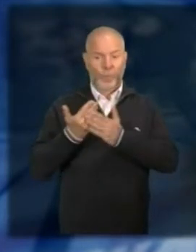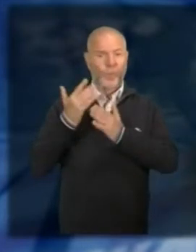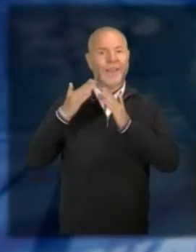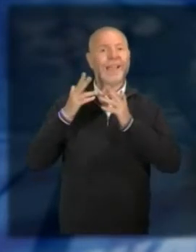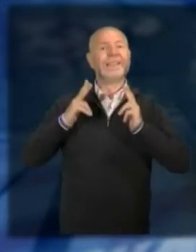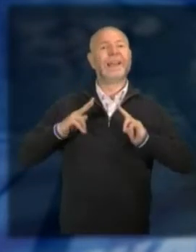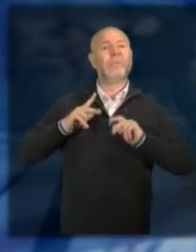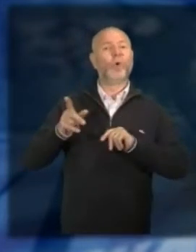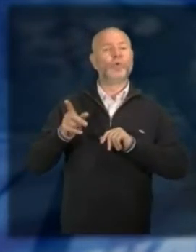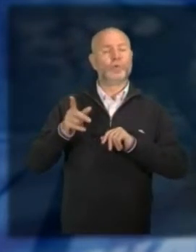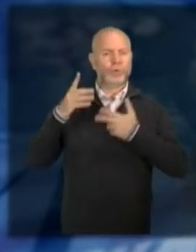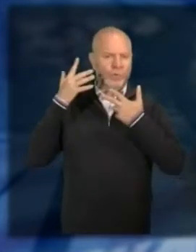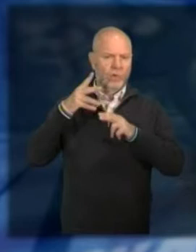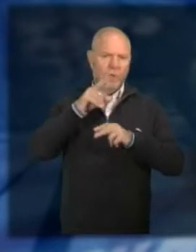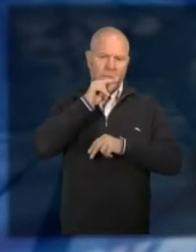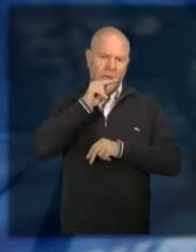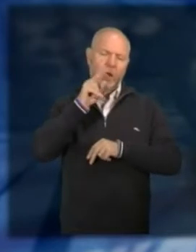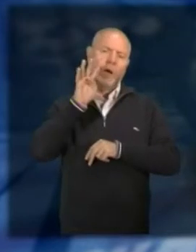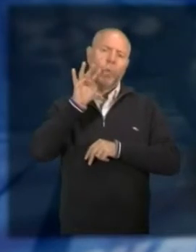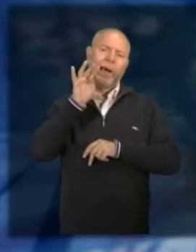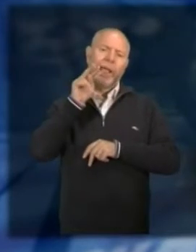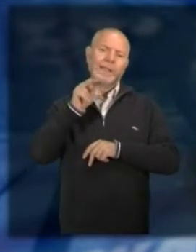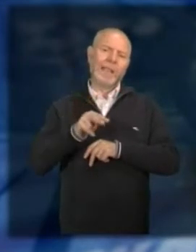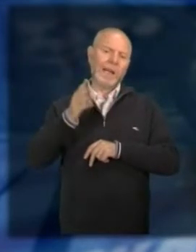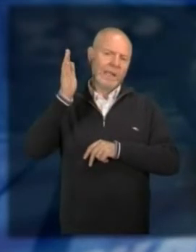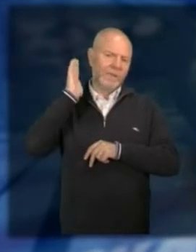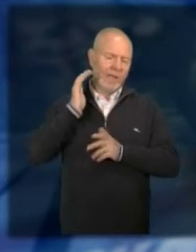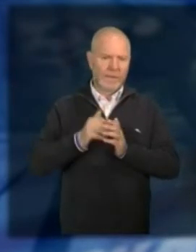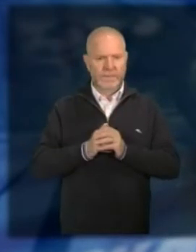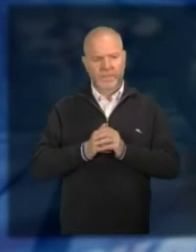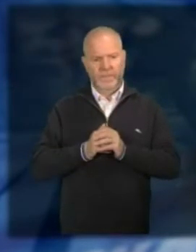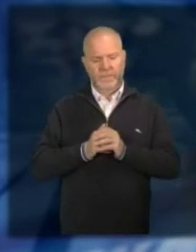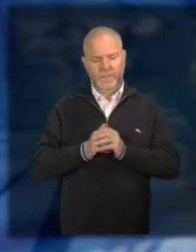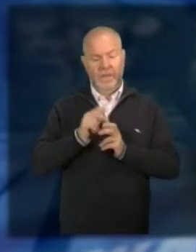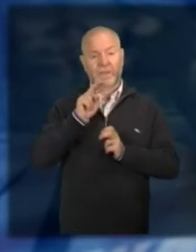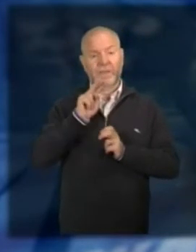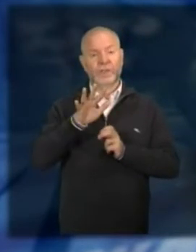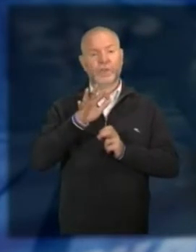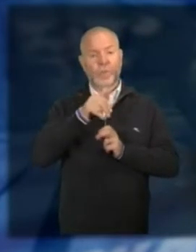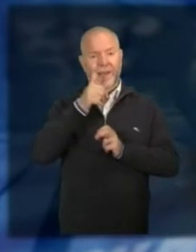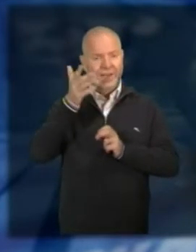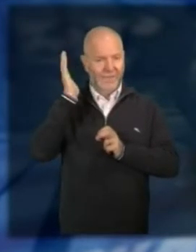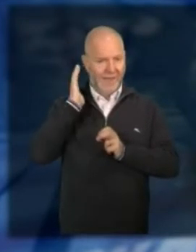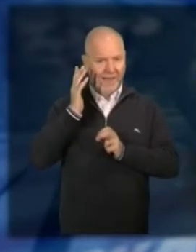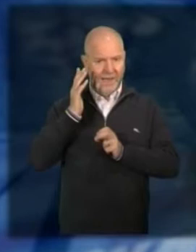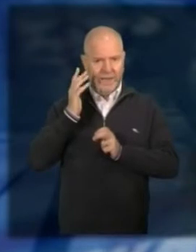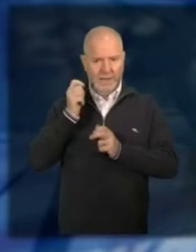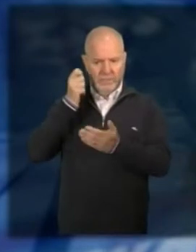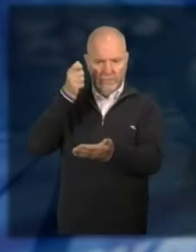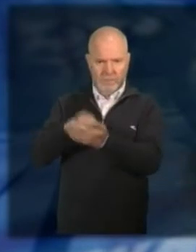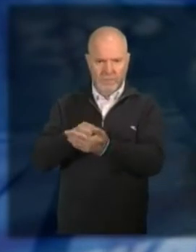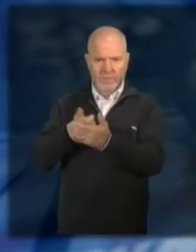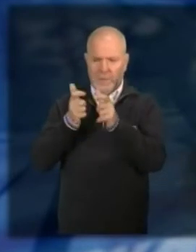riposo di Valle si parla infatti da oltre 40 anni. 25 anni fa sono stati acquistati i terreni alla periferia di Vocogno, una